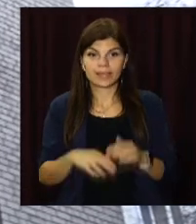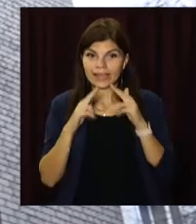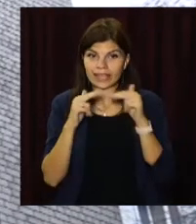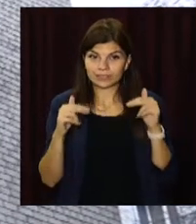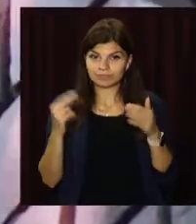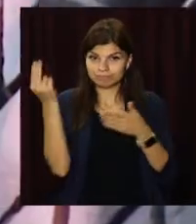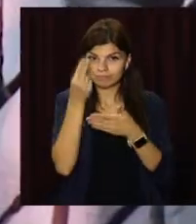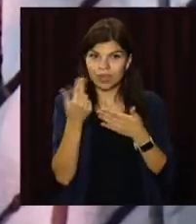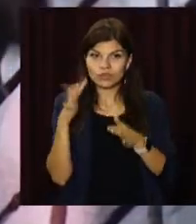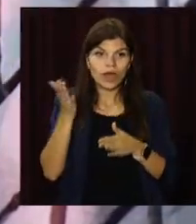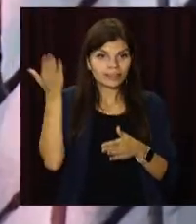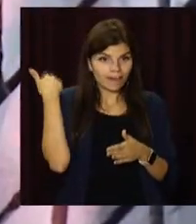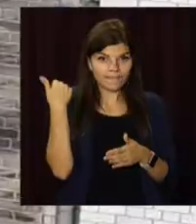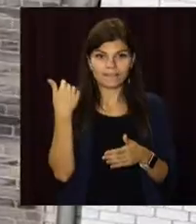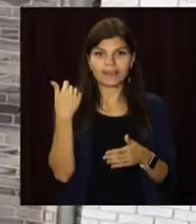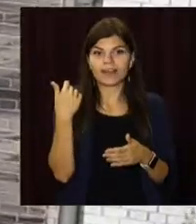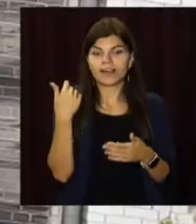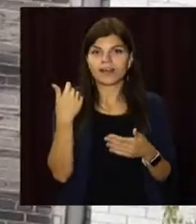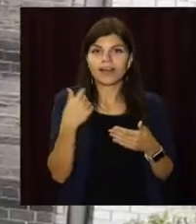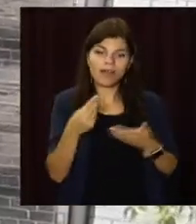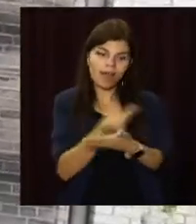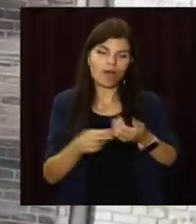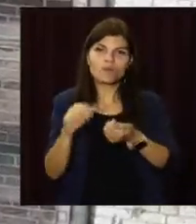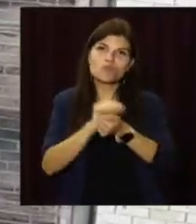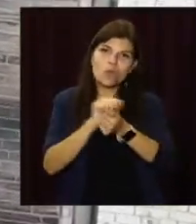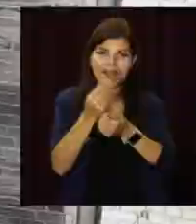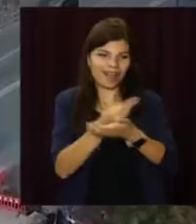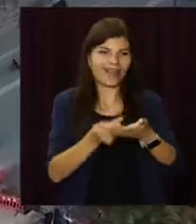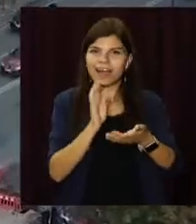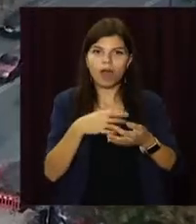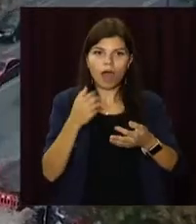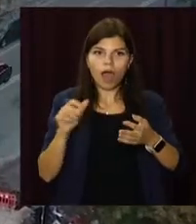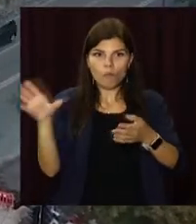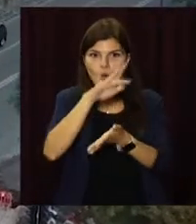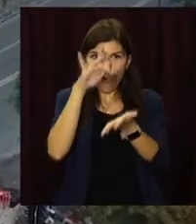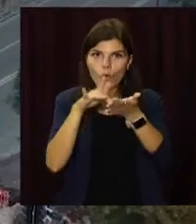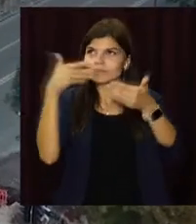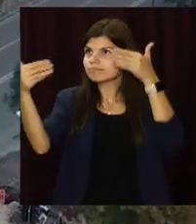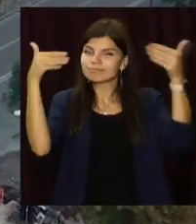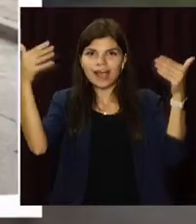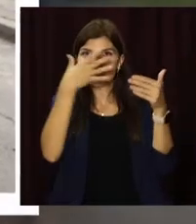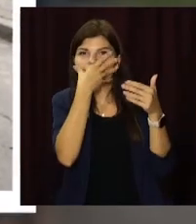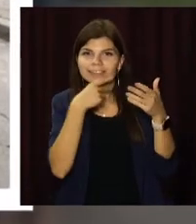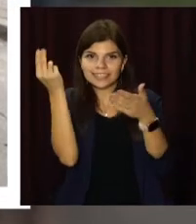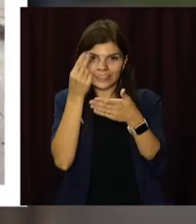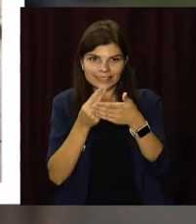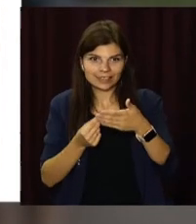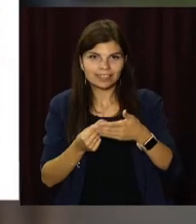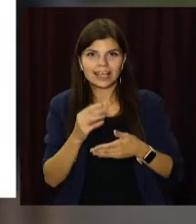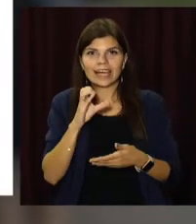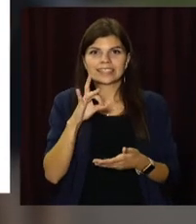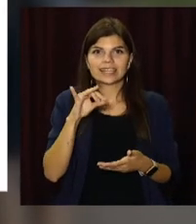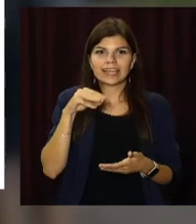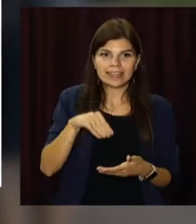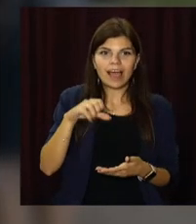Дніпровське мистецтво давно вийшло за рамки полотна. Роботи малювальників не тільки красуються по всьому місту, але й потрапили під приціл стріт-арт-хантерів.